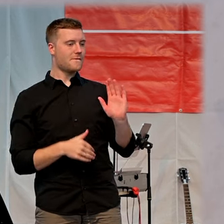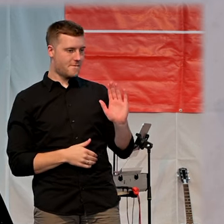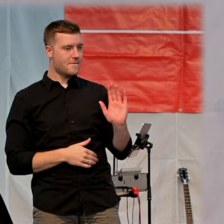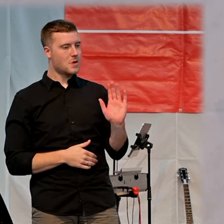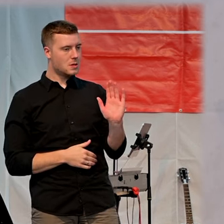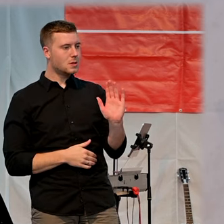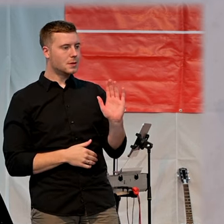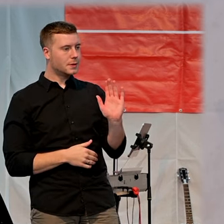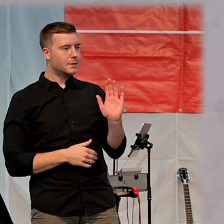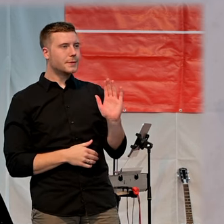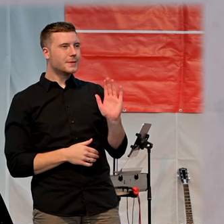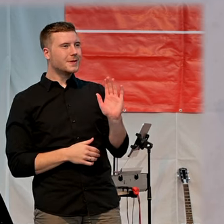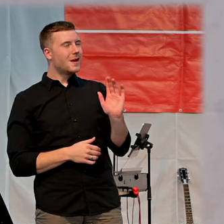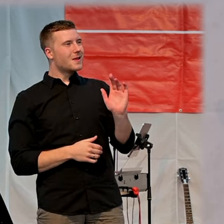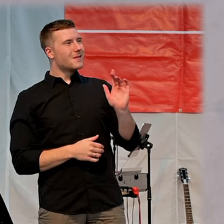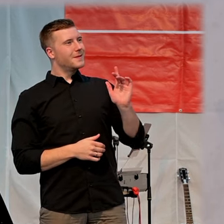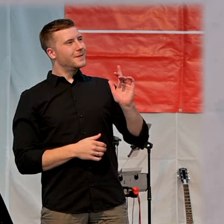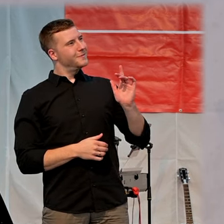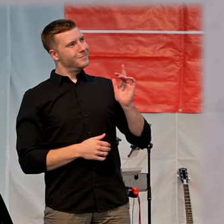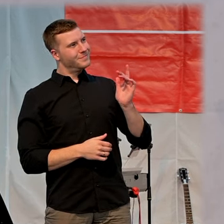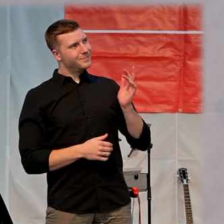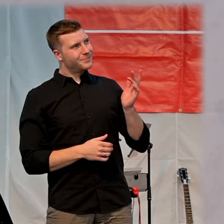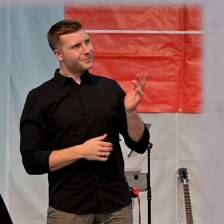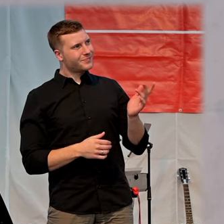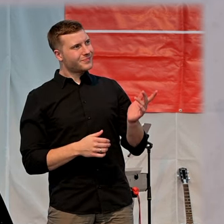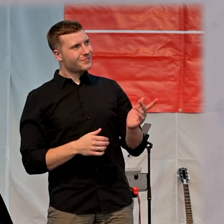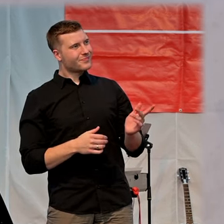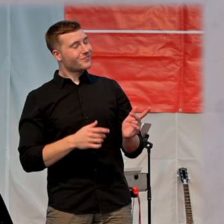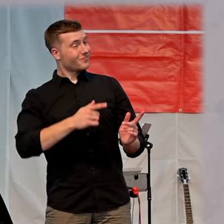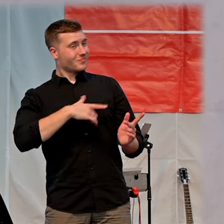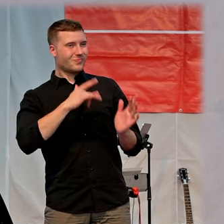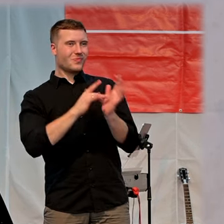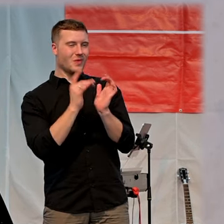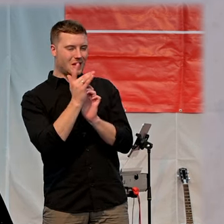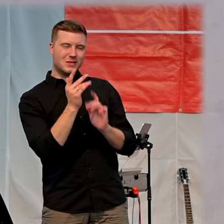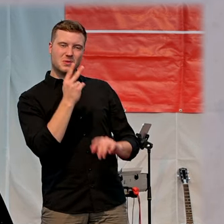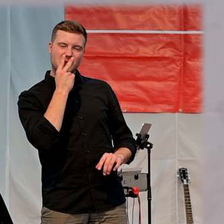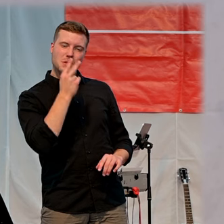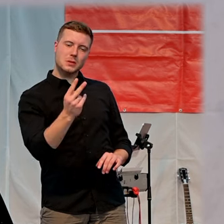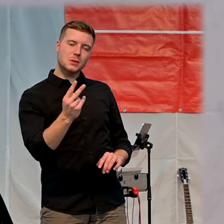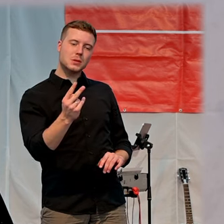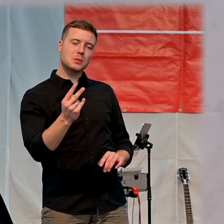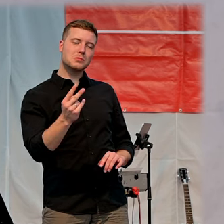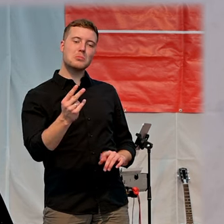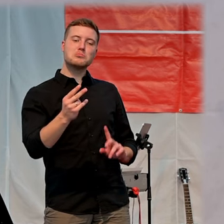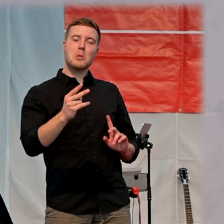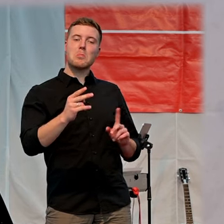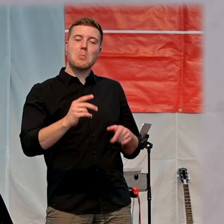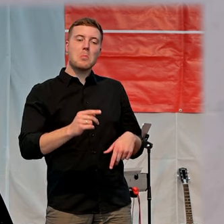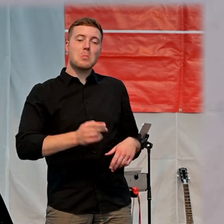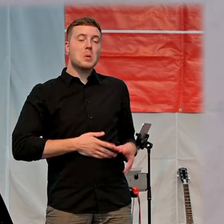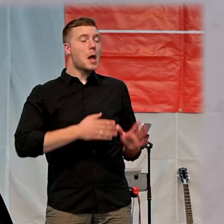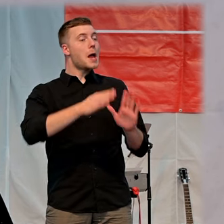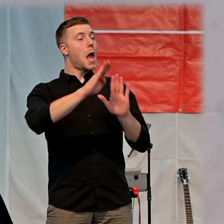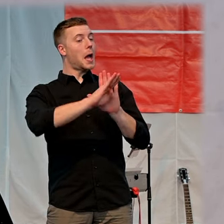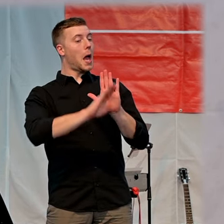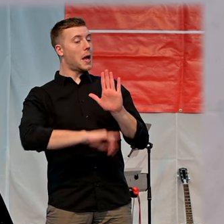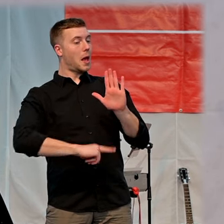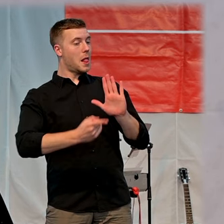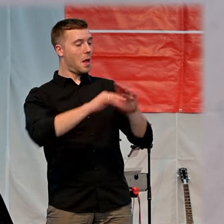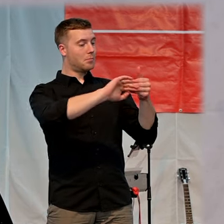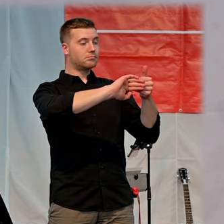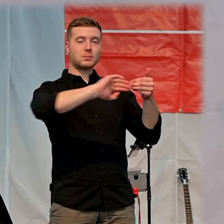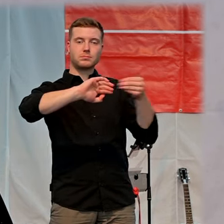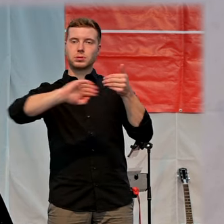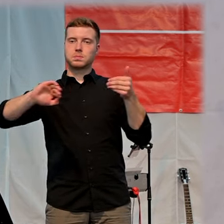Haben wir das genau gehört? Jesus schert sich offenbar nicht um diese Einstellung von Distanzvorschriften. Er